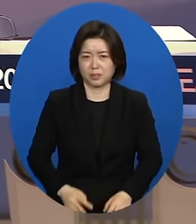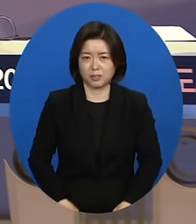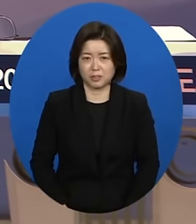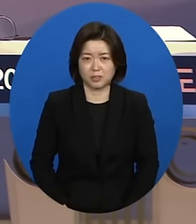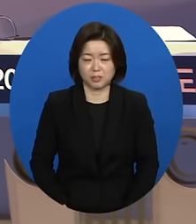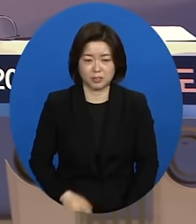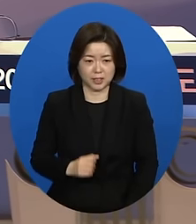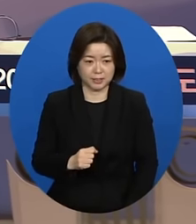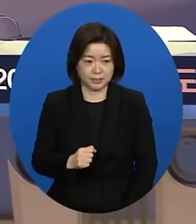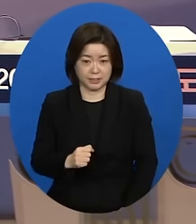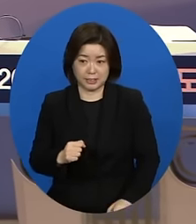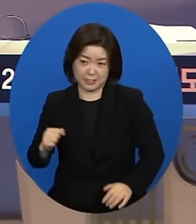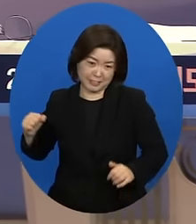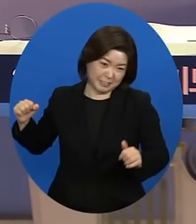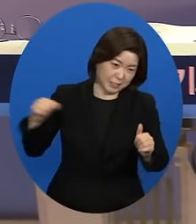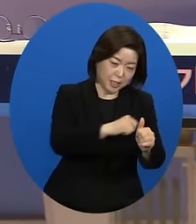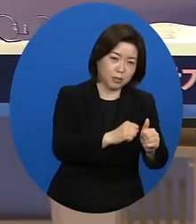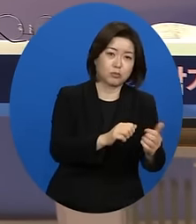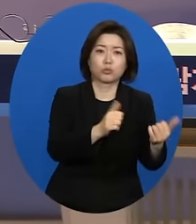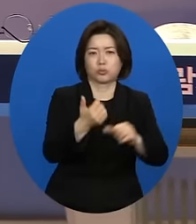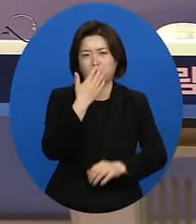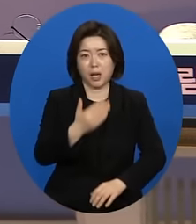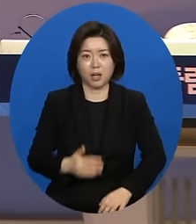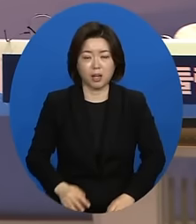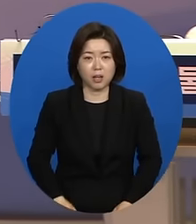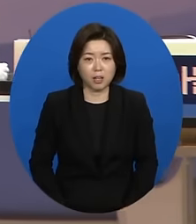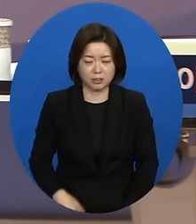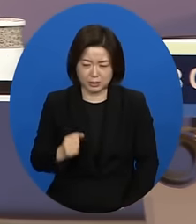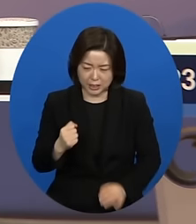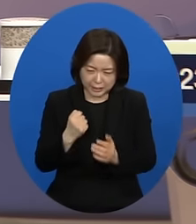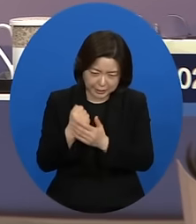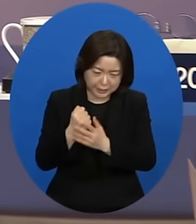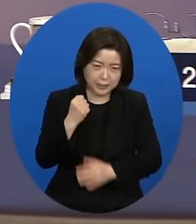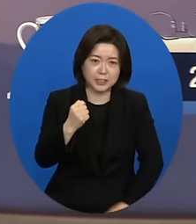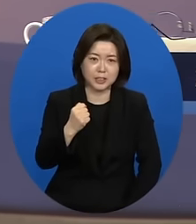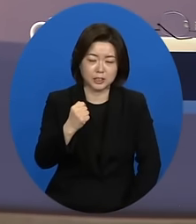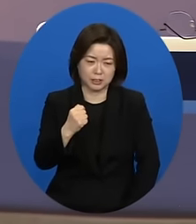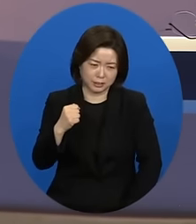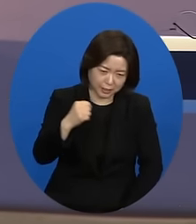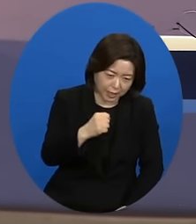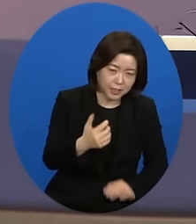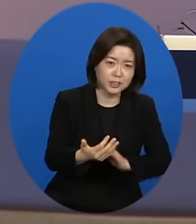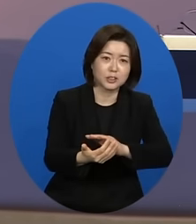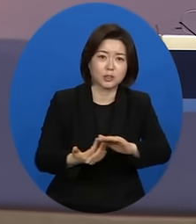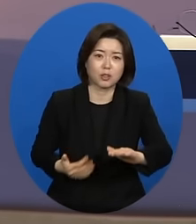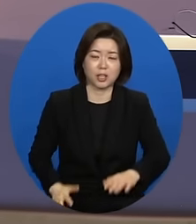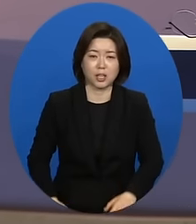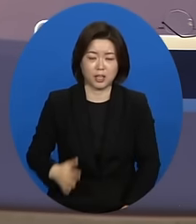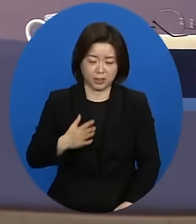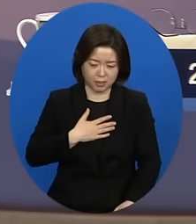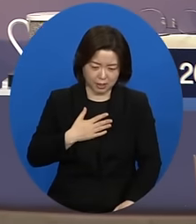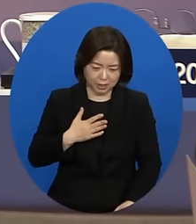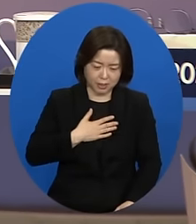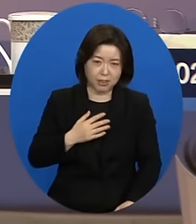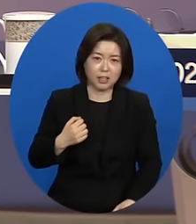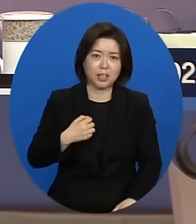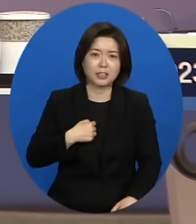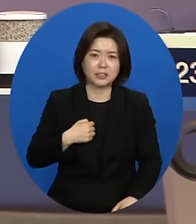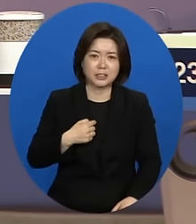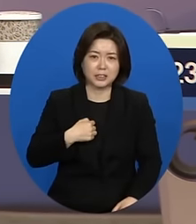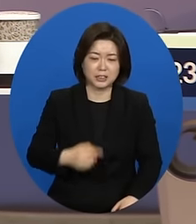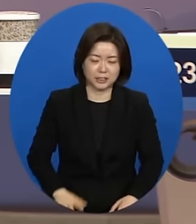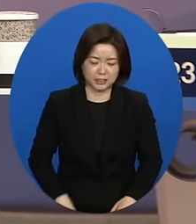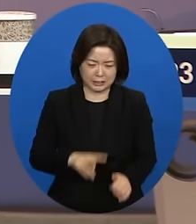주먹만 날리면 죽어요. 그런데 그 주먹을 날리기 전에 제 가슴에 있는 이